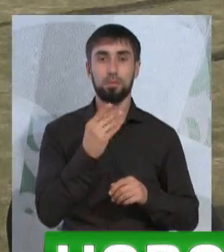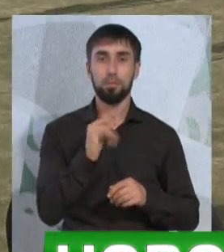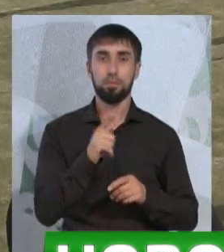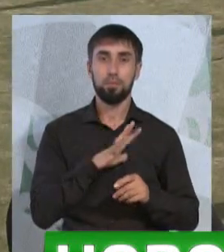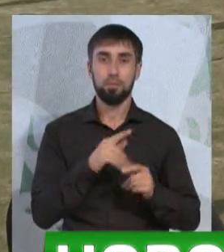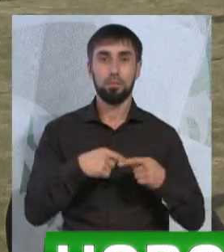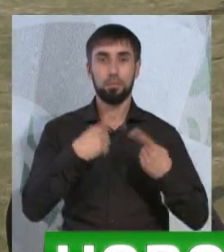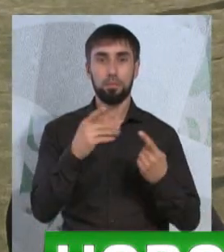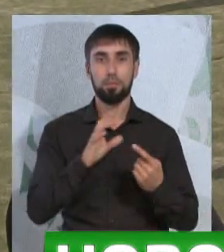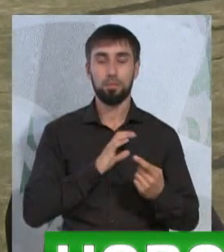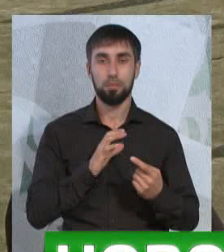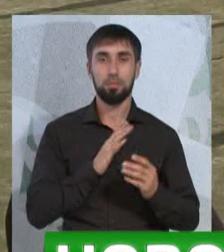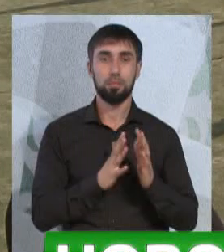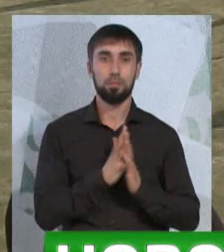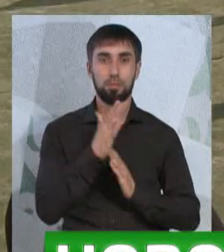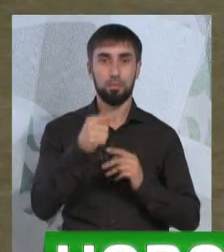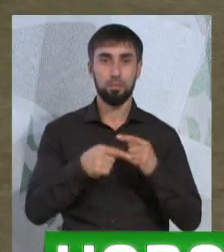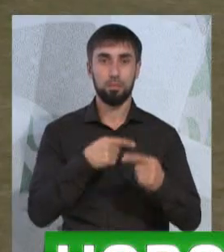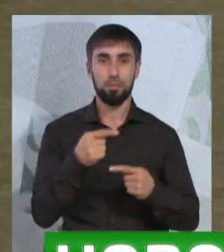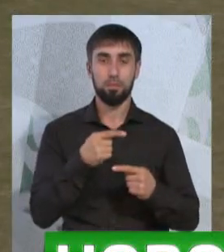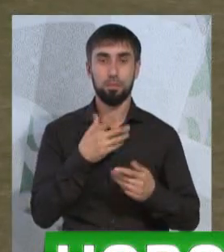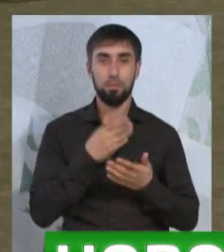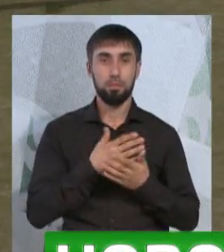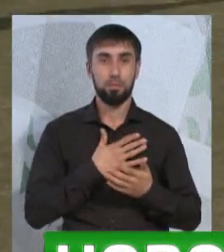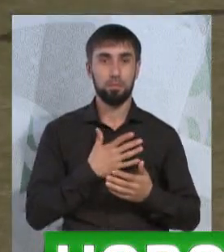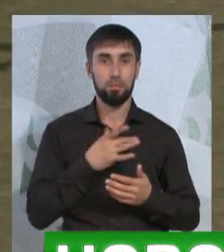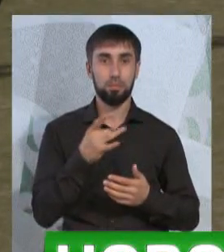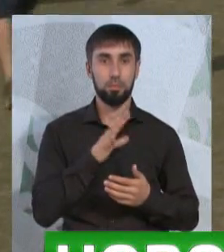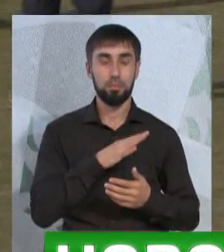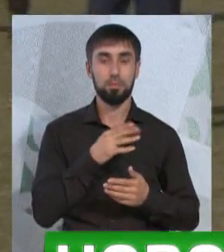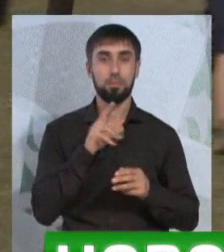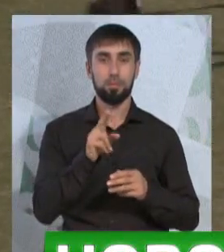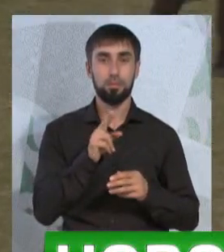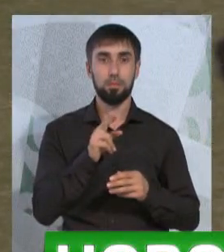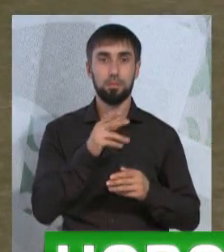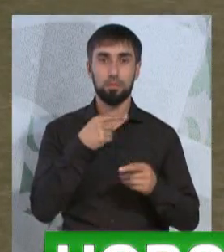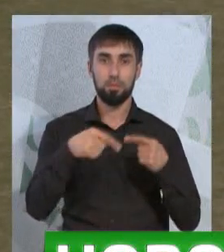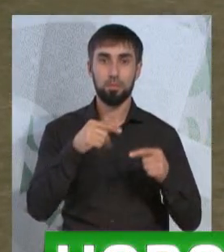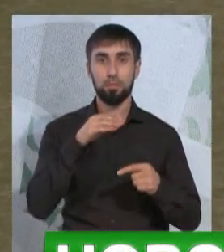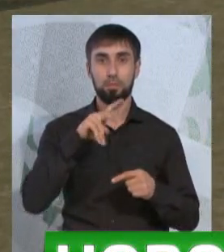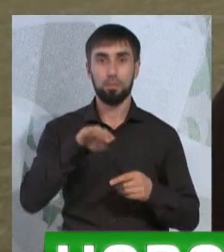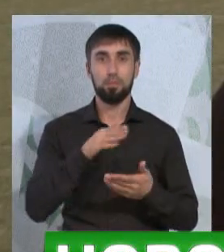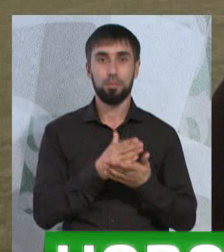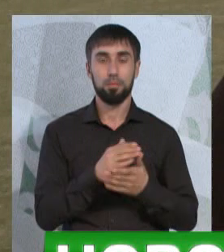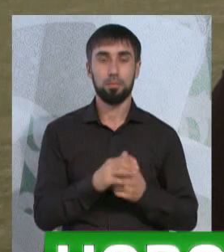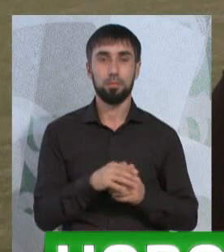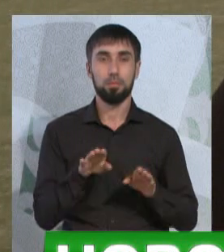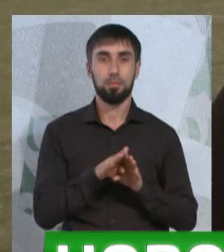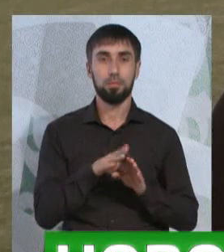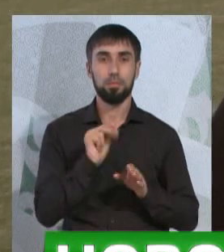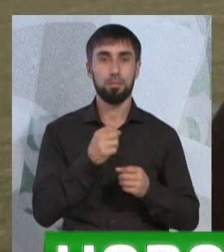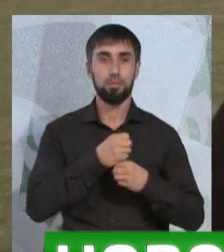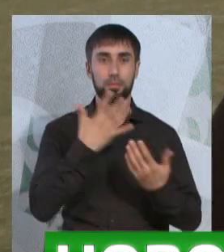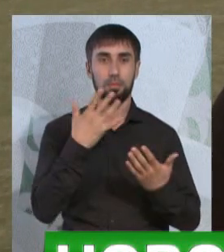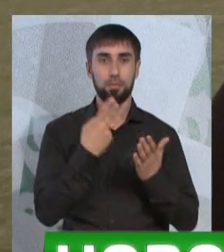этого вида спорта среди подрастающего поколения. Ведь наш регион зарекомендовал себя как кладезь футбольных талантов. Такие яркие примеры,